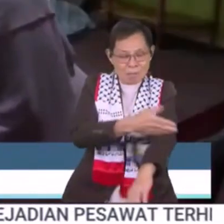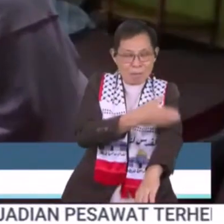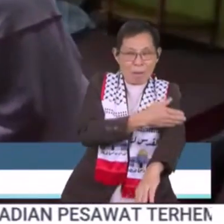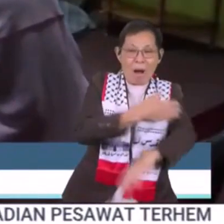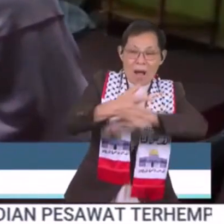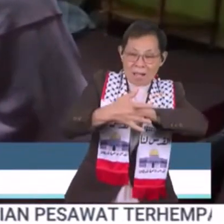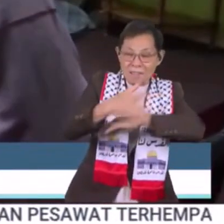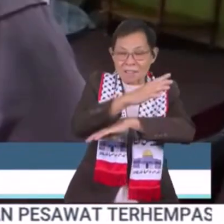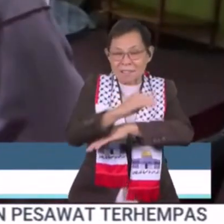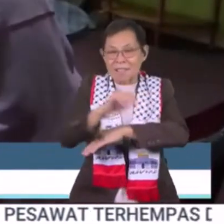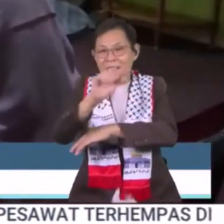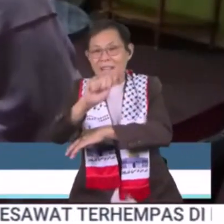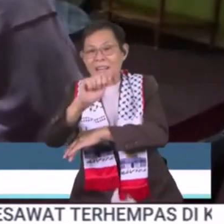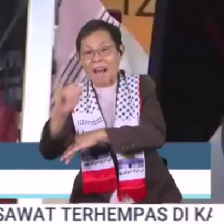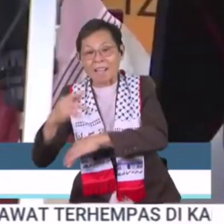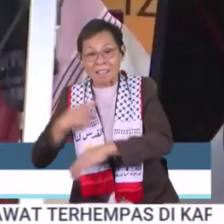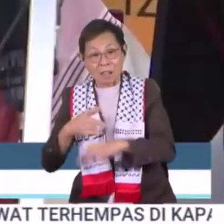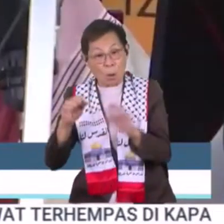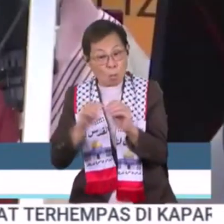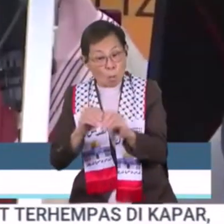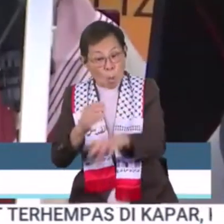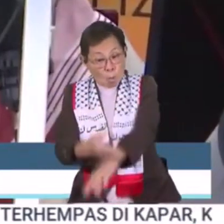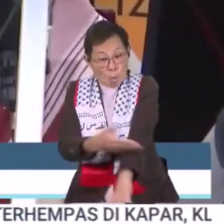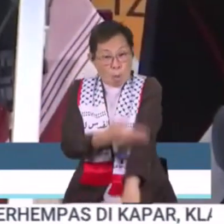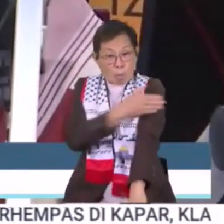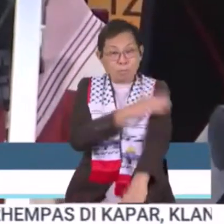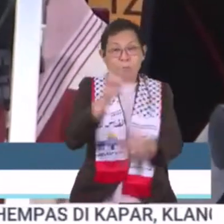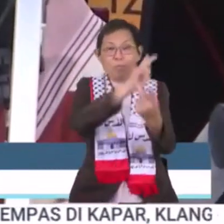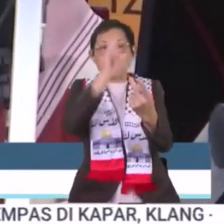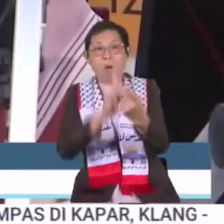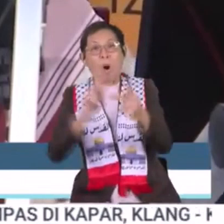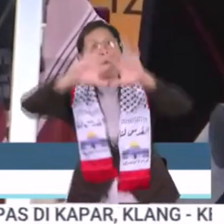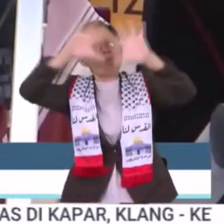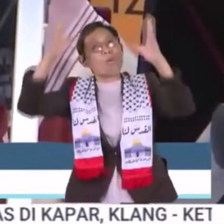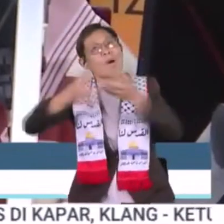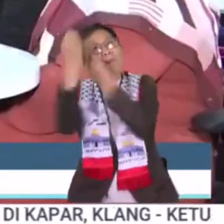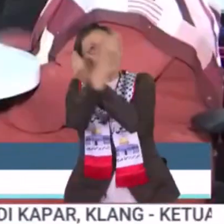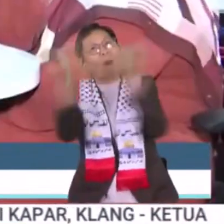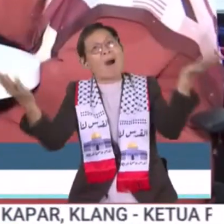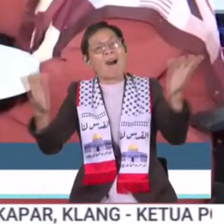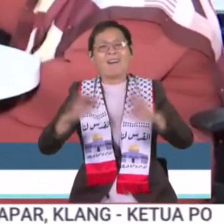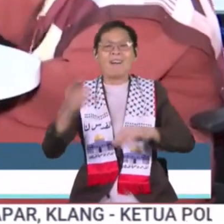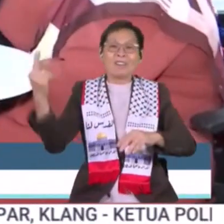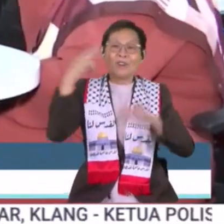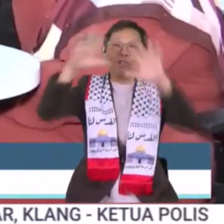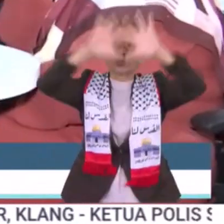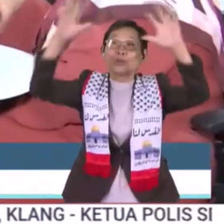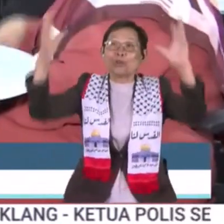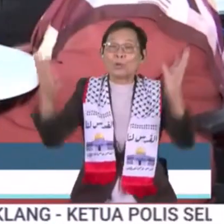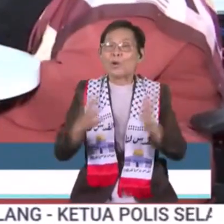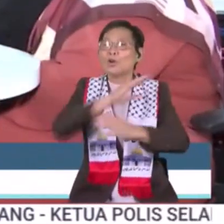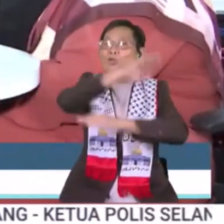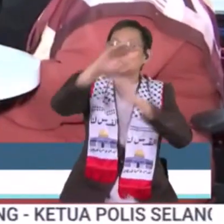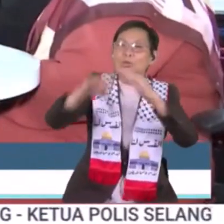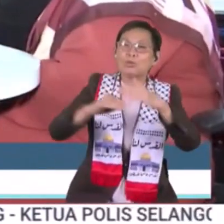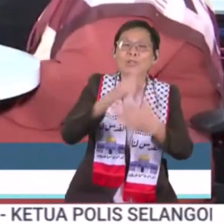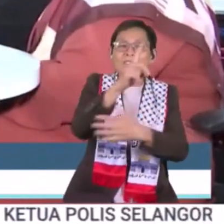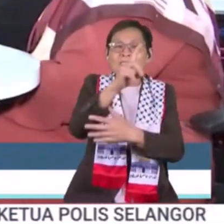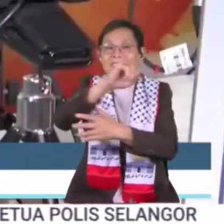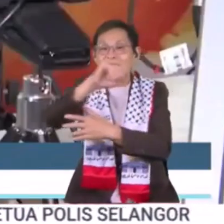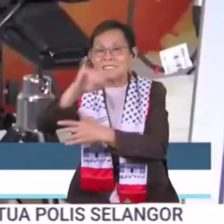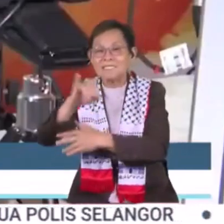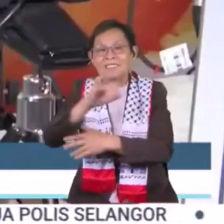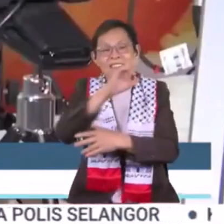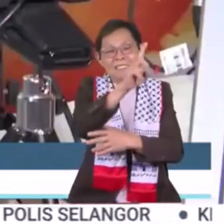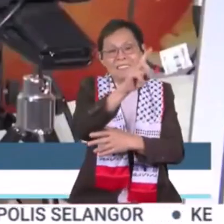teknologi ai juga kita juga semakin maju dan semakin relevan dalam dunia penyiarat S radio Sunia kepada semua penyampai radio di dunia